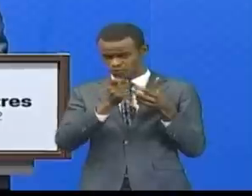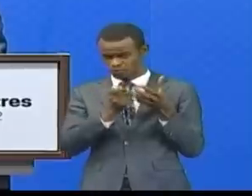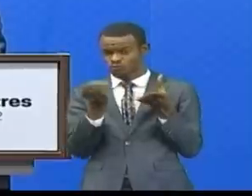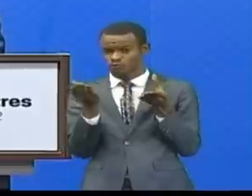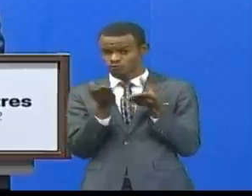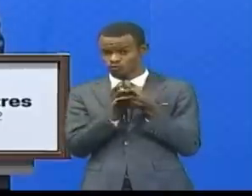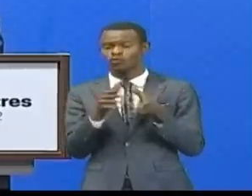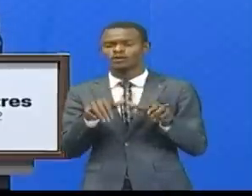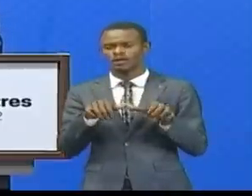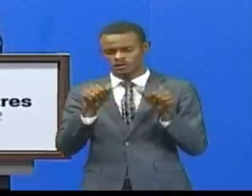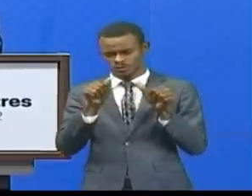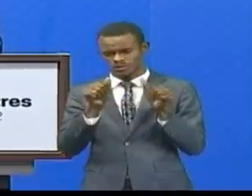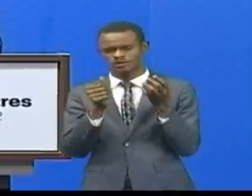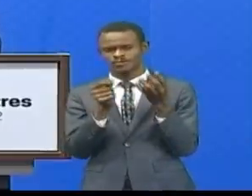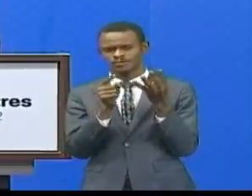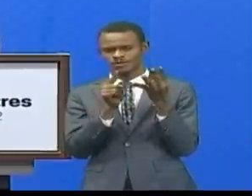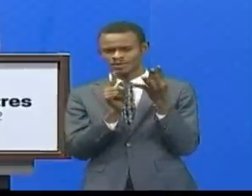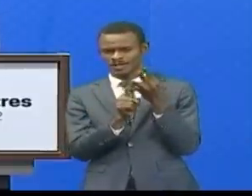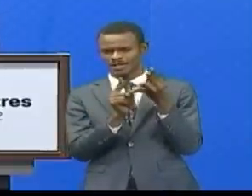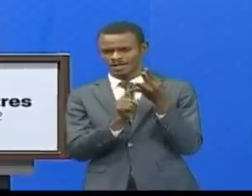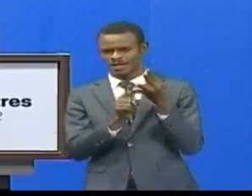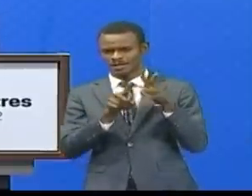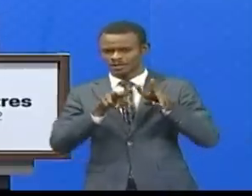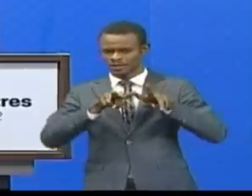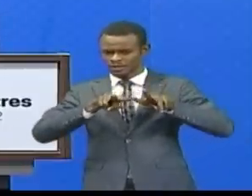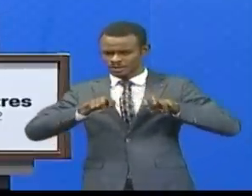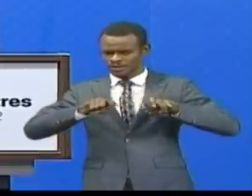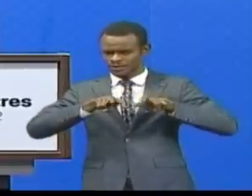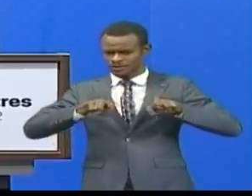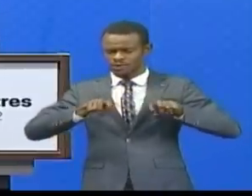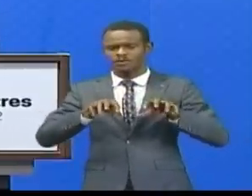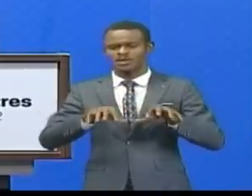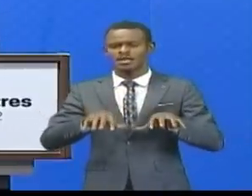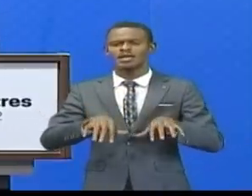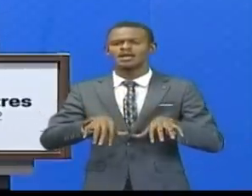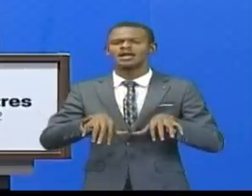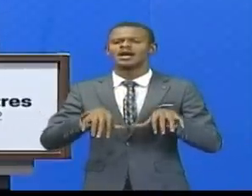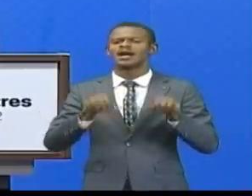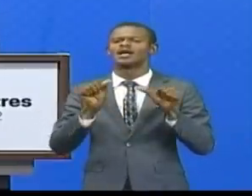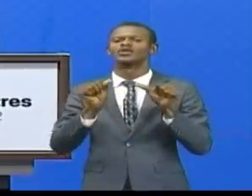4. Examen et approbation des textes.